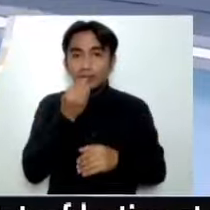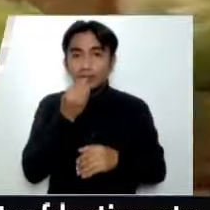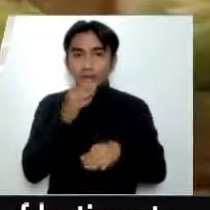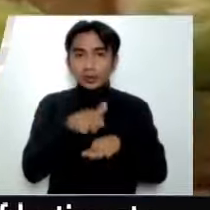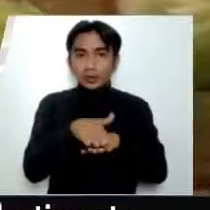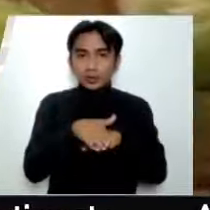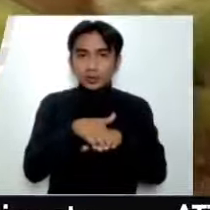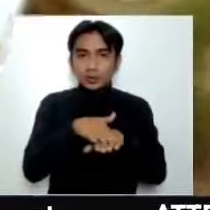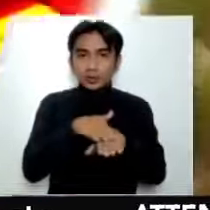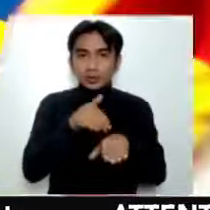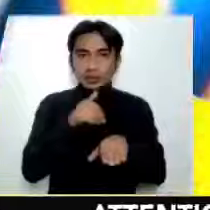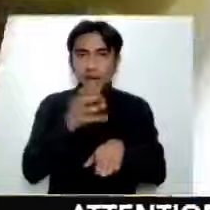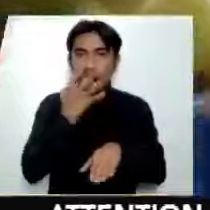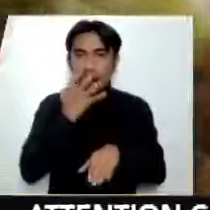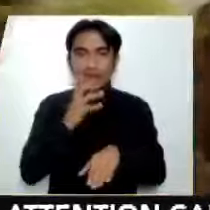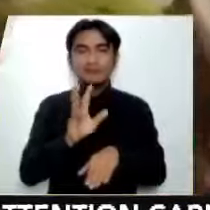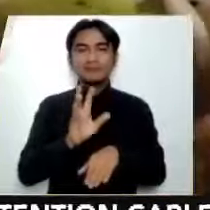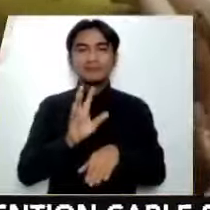Gomez.